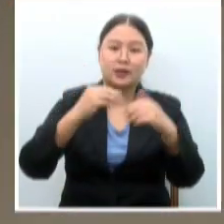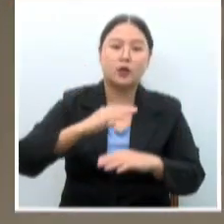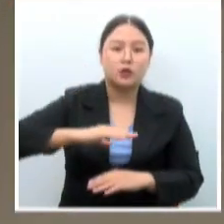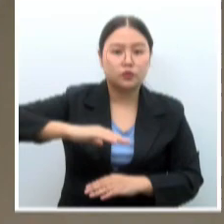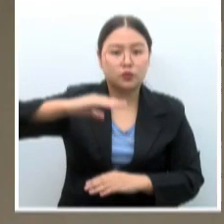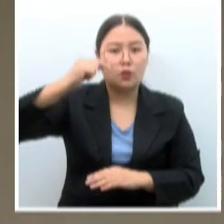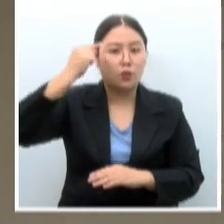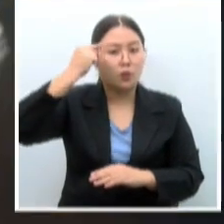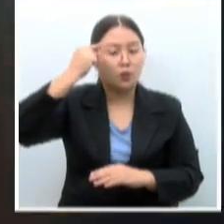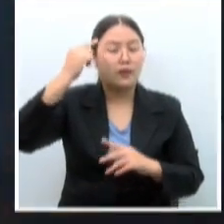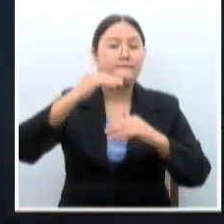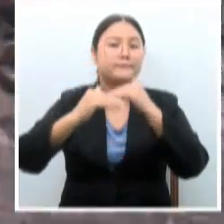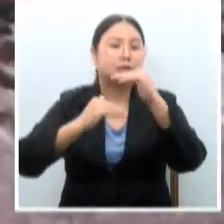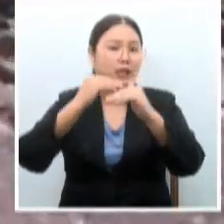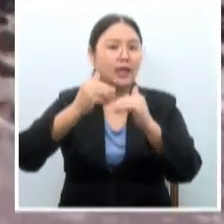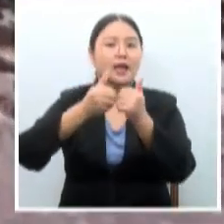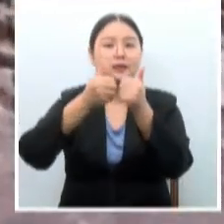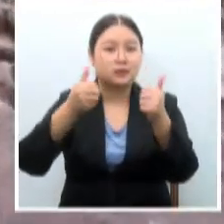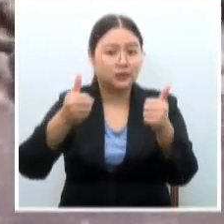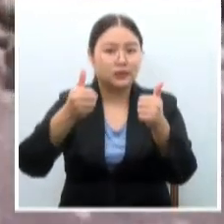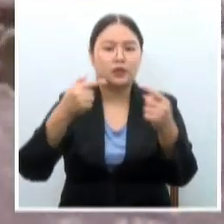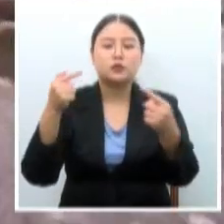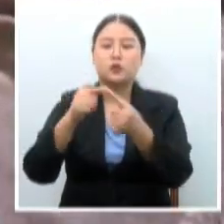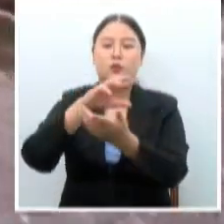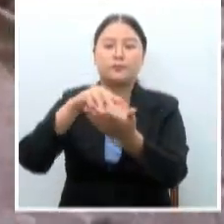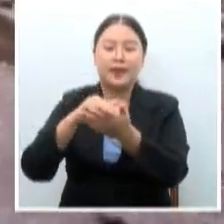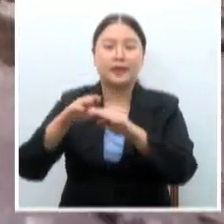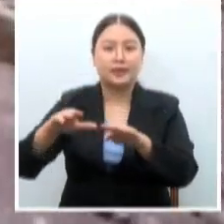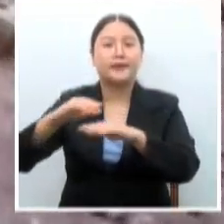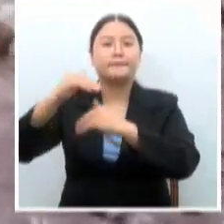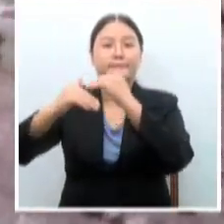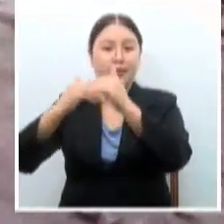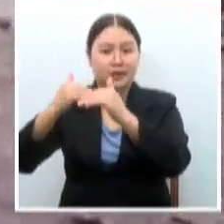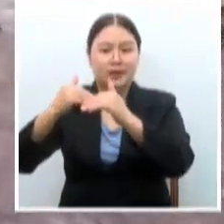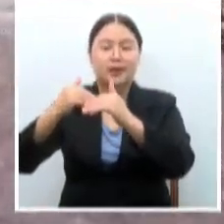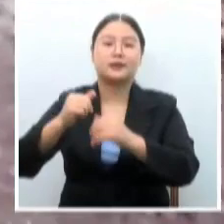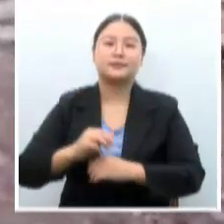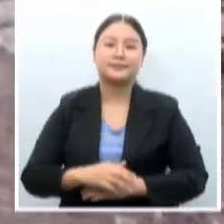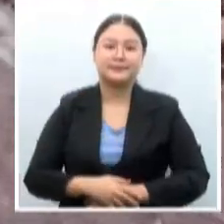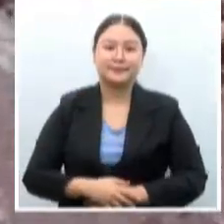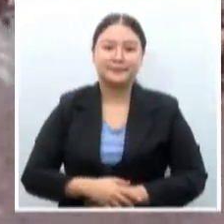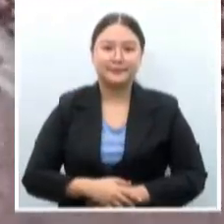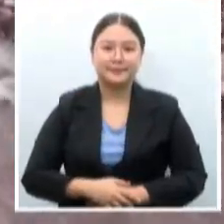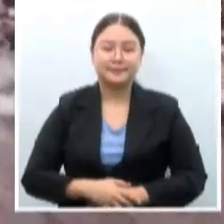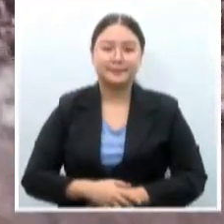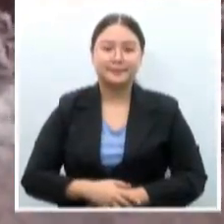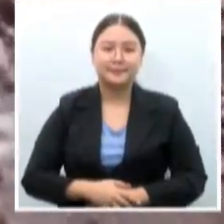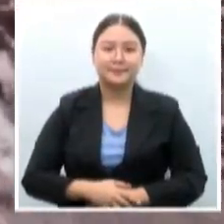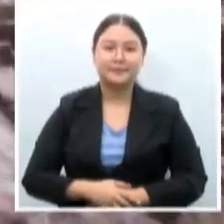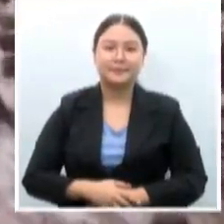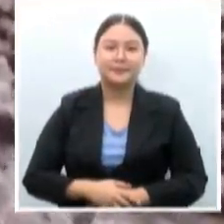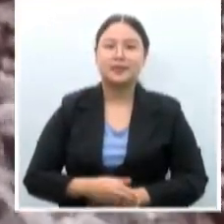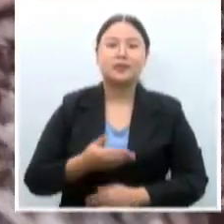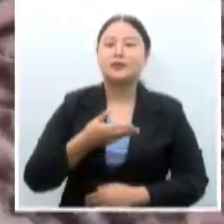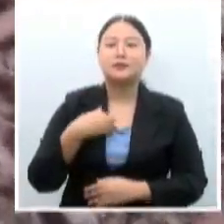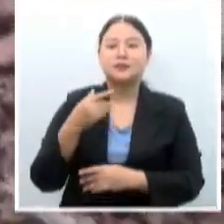ฒนาการที่สมวัยตามแผนพัฒนาเด็กและเยาวชนในถิ่นทุรกันดารตามพระราชดำริส